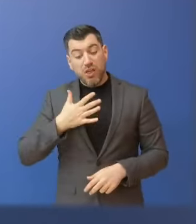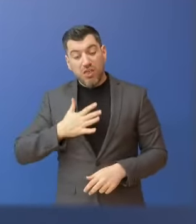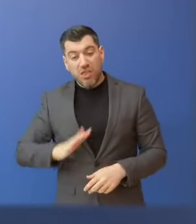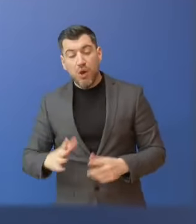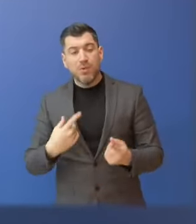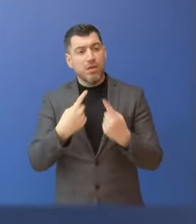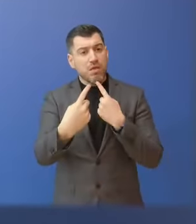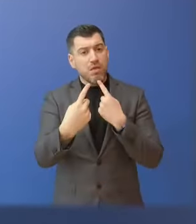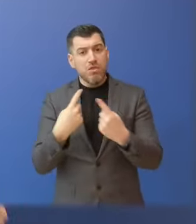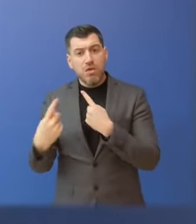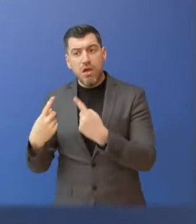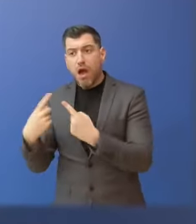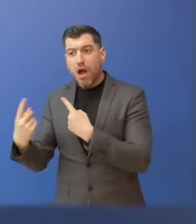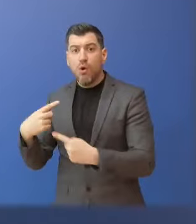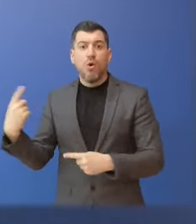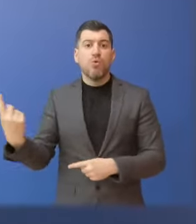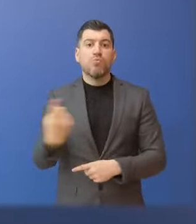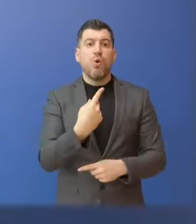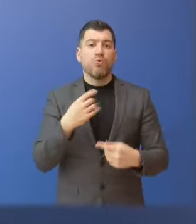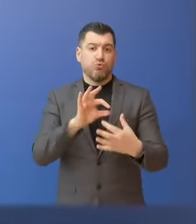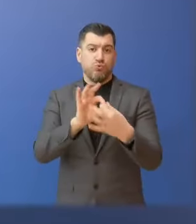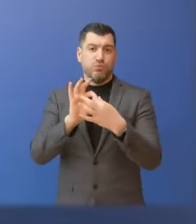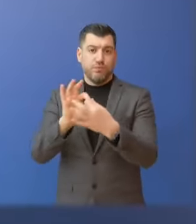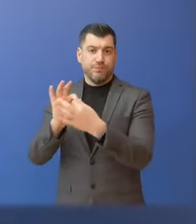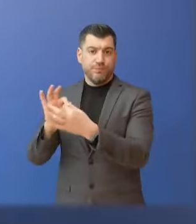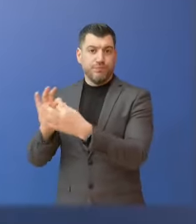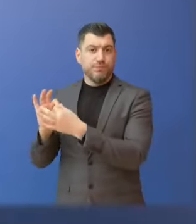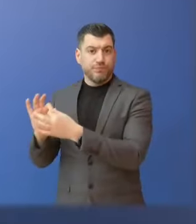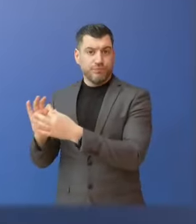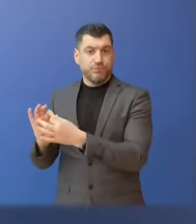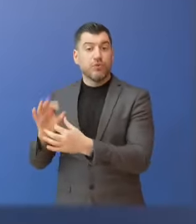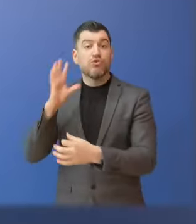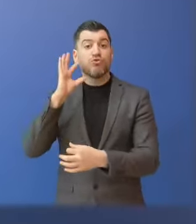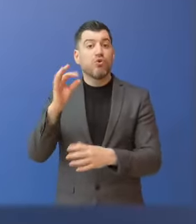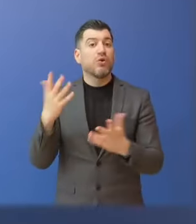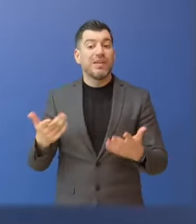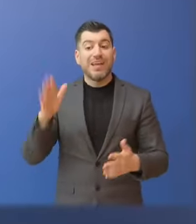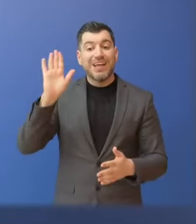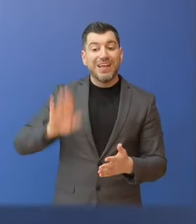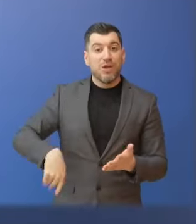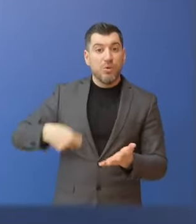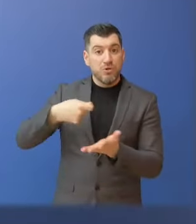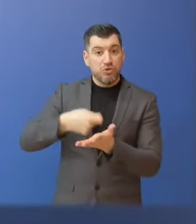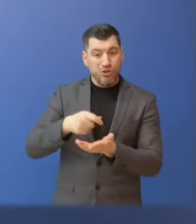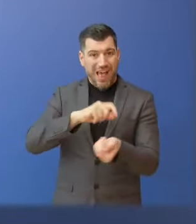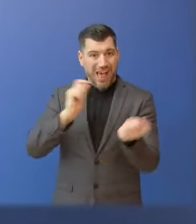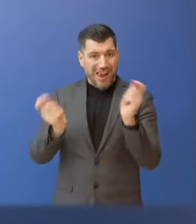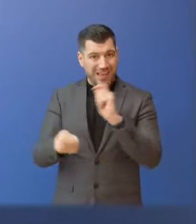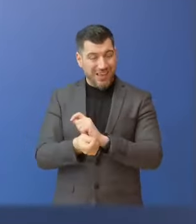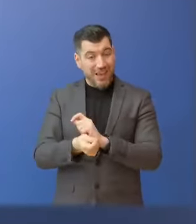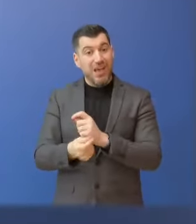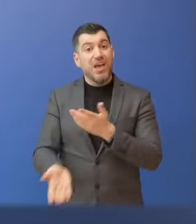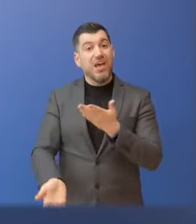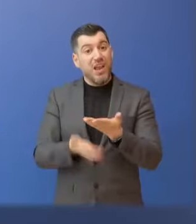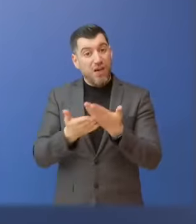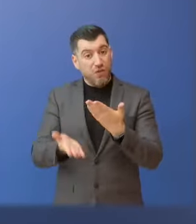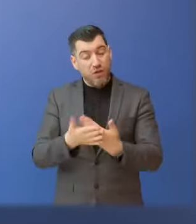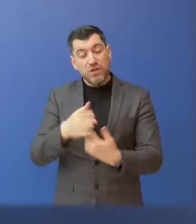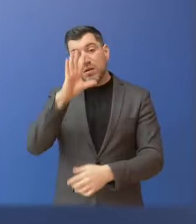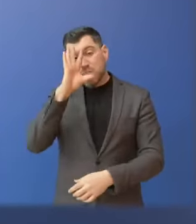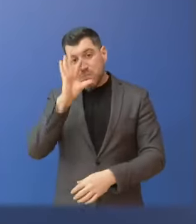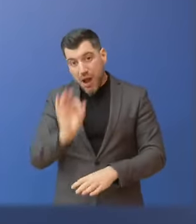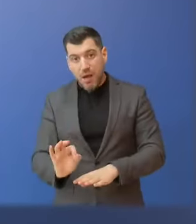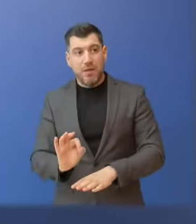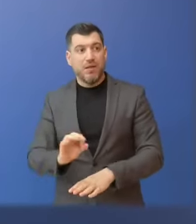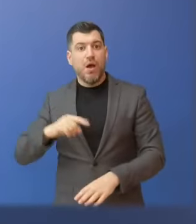ειλικρινούς διαλόγου με τους κοινωνικούς εταίρους ώστε η αλλαγή του κατώτατου μισθ να αποτελεί μια αξιόλογη ενίσχυση